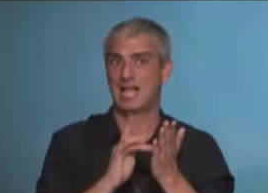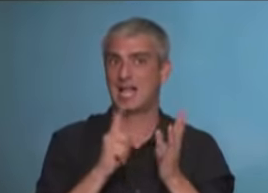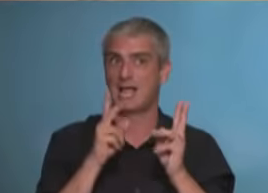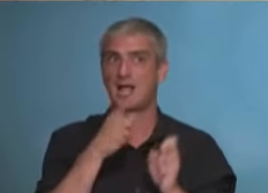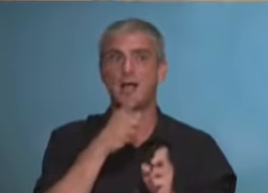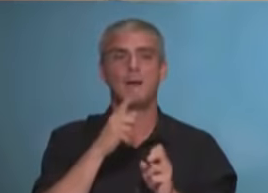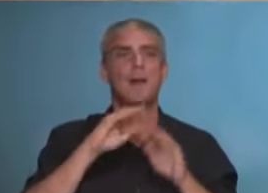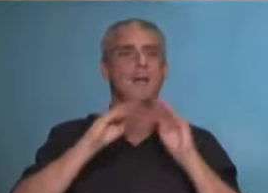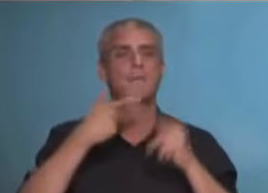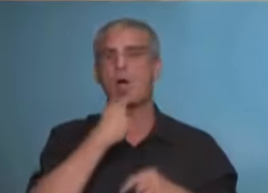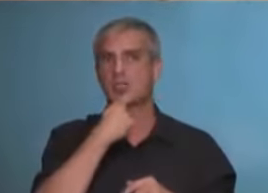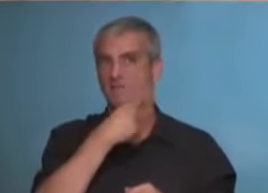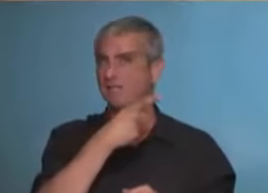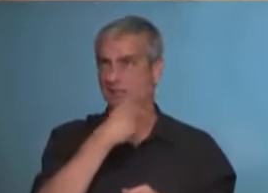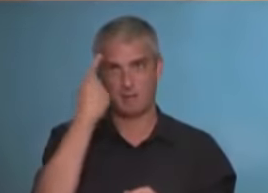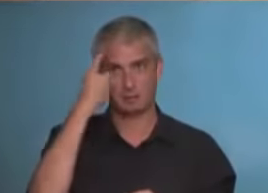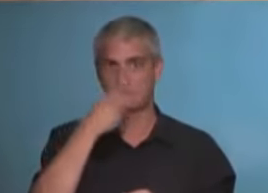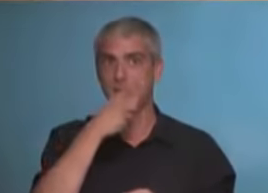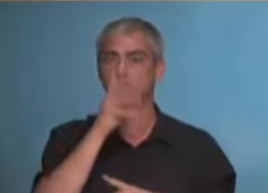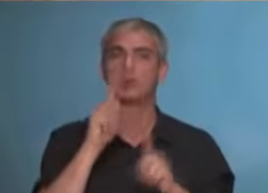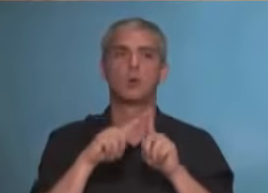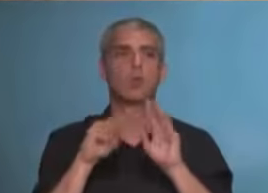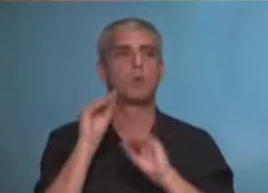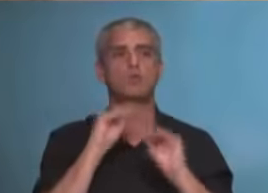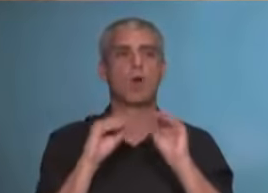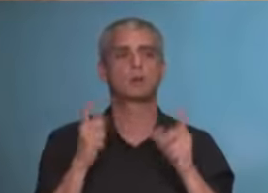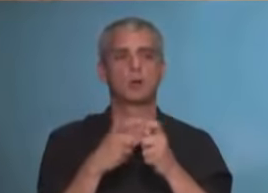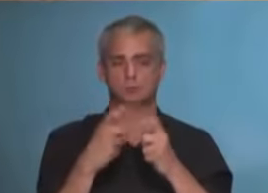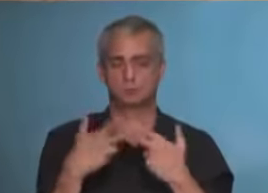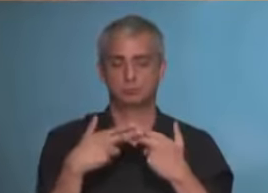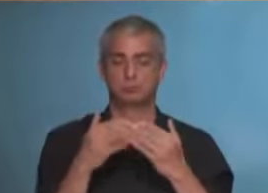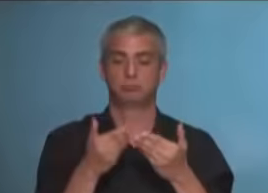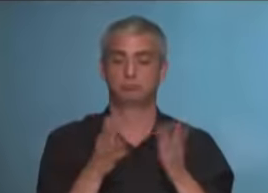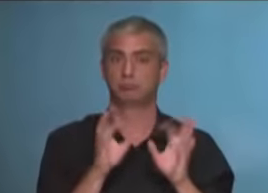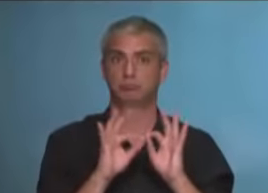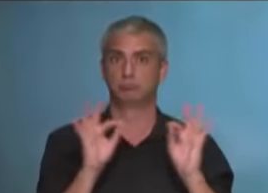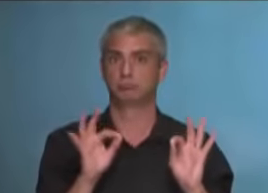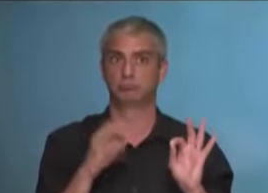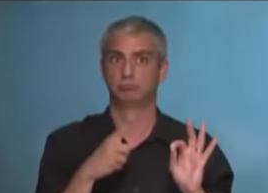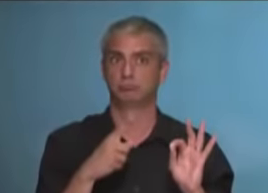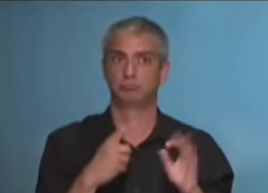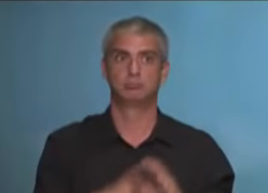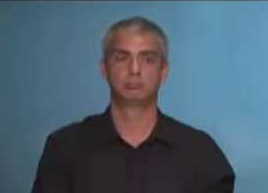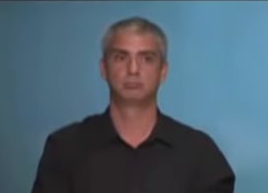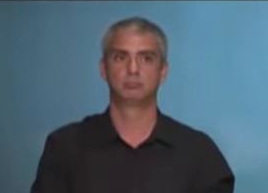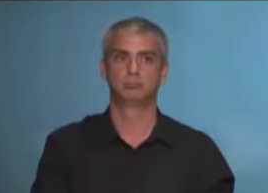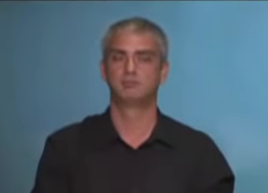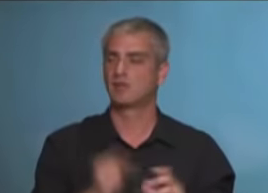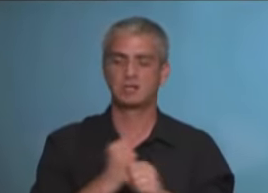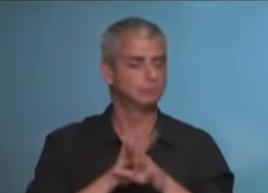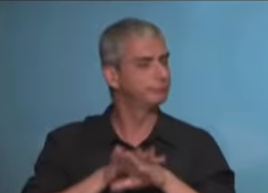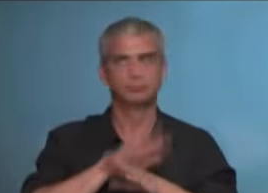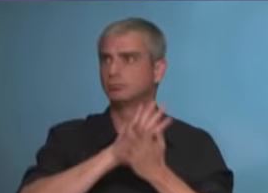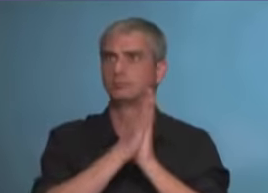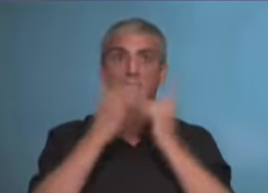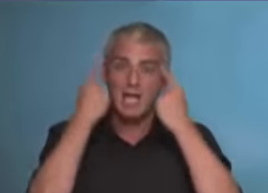למכון ויצמן. מבחינתנו זה מועדון קריאיטיב כזה שהולך להיפתח ולעשות בום ענק במגזר החרדי שעוד